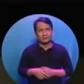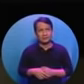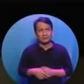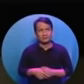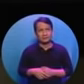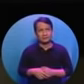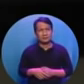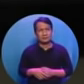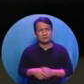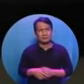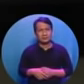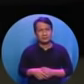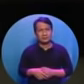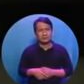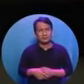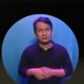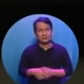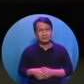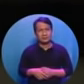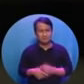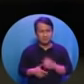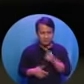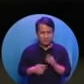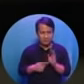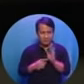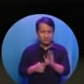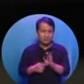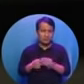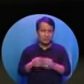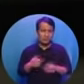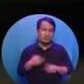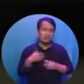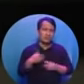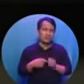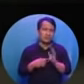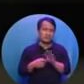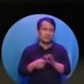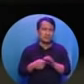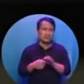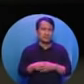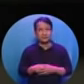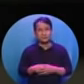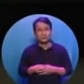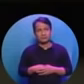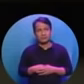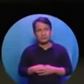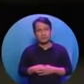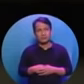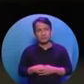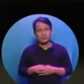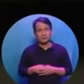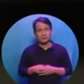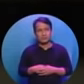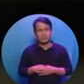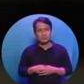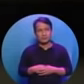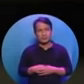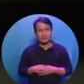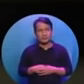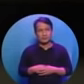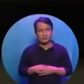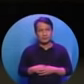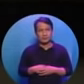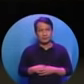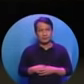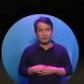siya ako titigil. Para mo pinakita mo rin na matapang ka talaga. Ay, talaga? Nakabidyo naman, di ba? Nisaltik ka? Ikaw